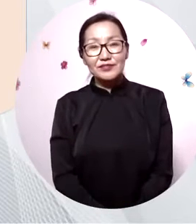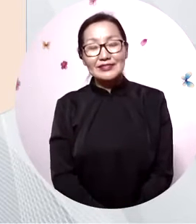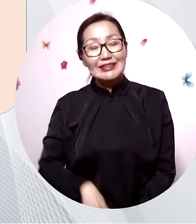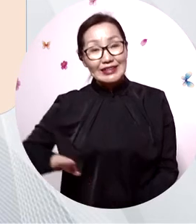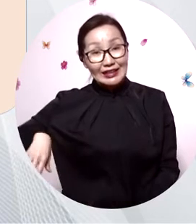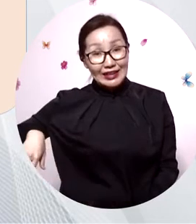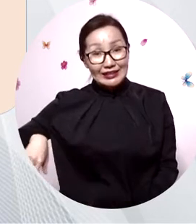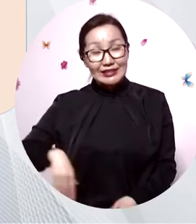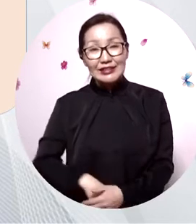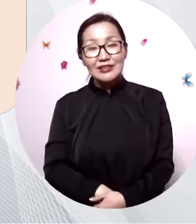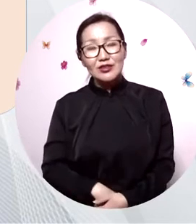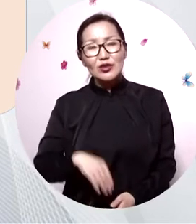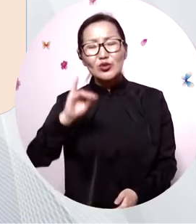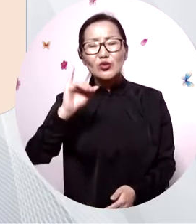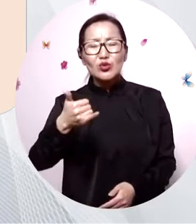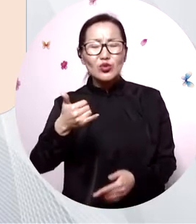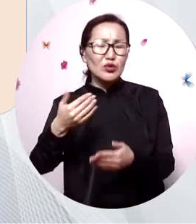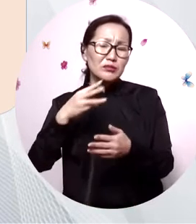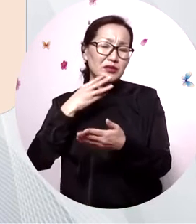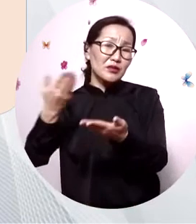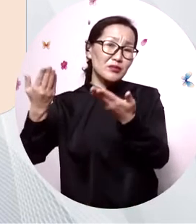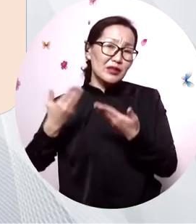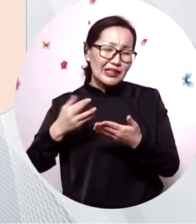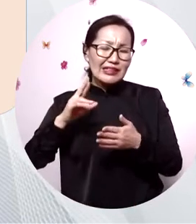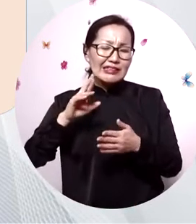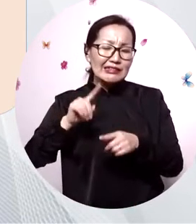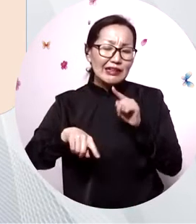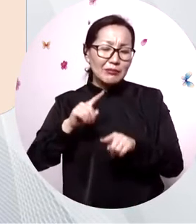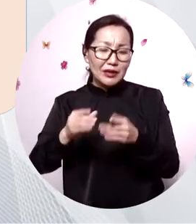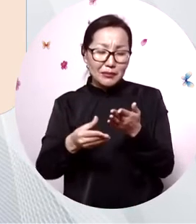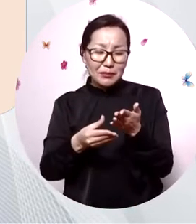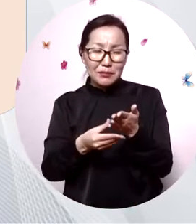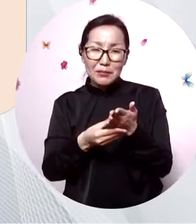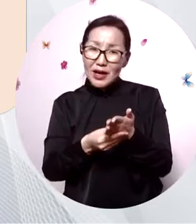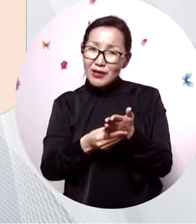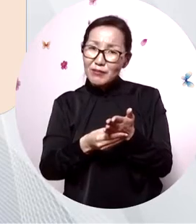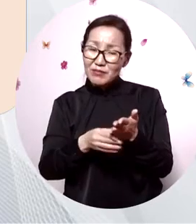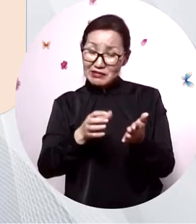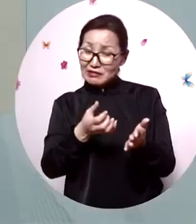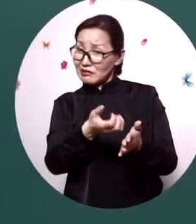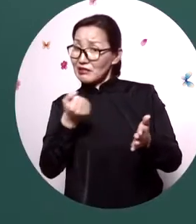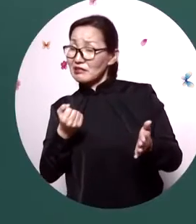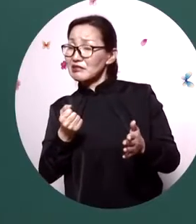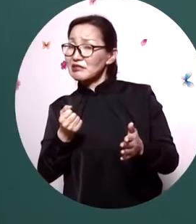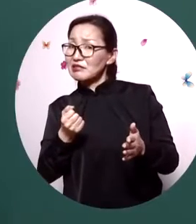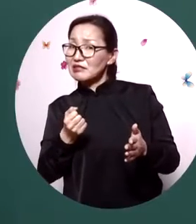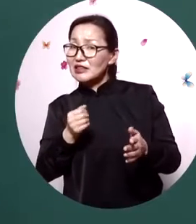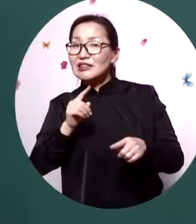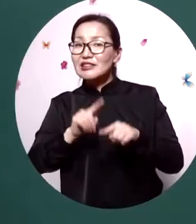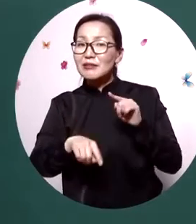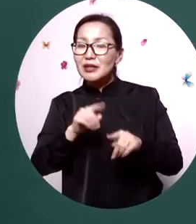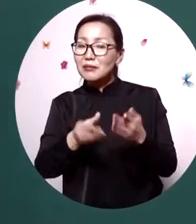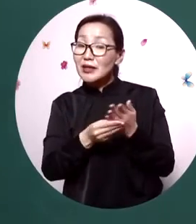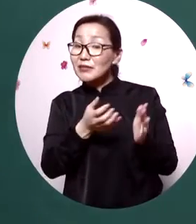За дараад нь юуг бидэнд мэдээлж ямар баримт татсан бэ гэсэн байна тийм ээ. Эхний ихээс юуг бидэнд